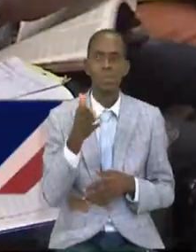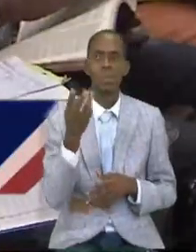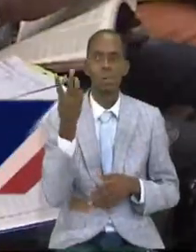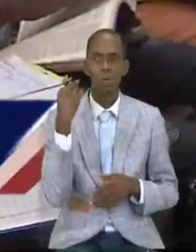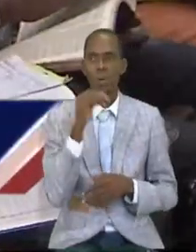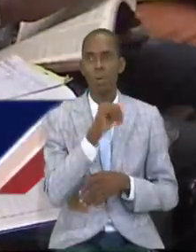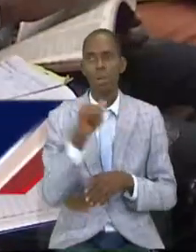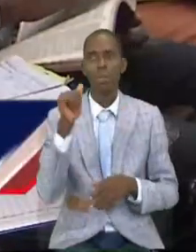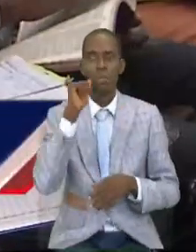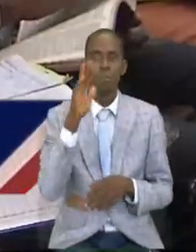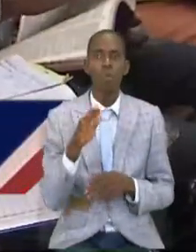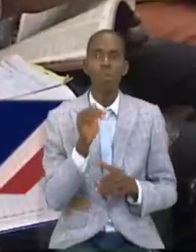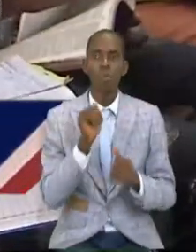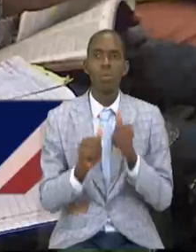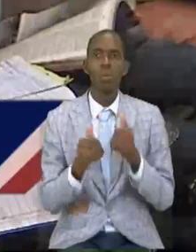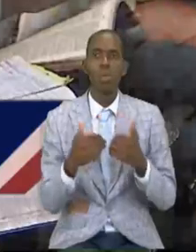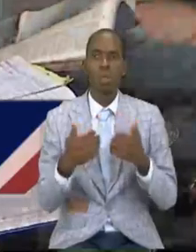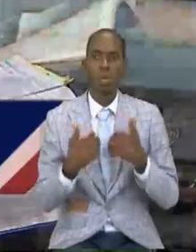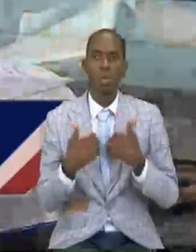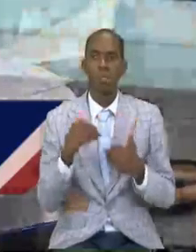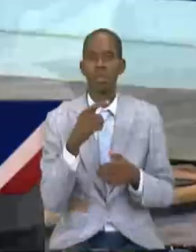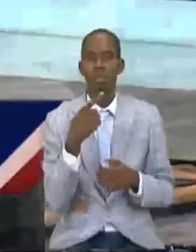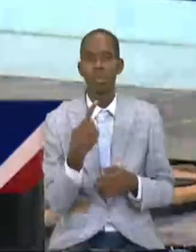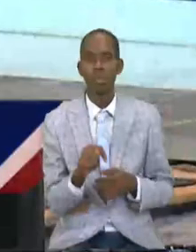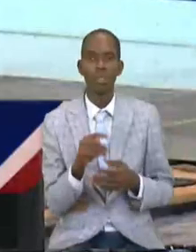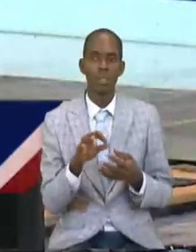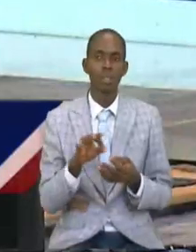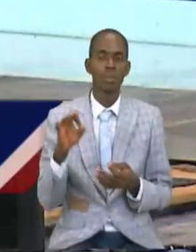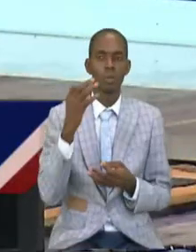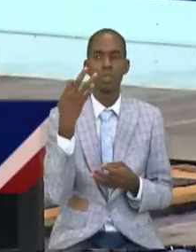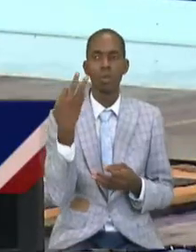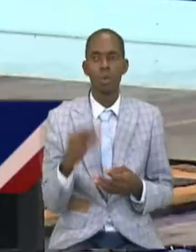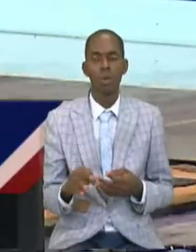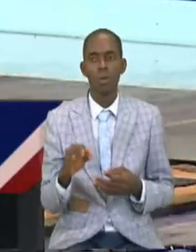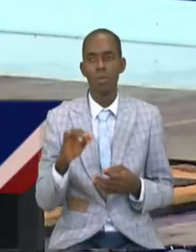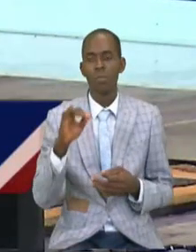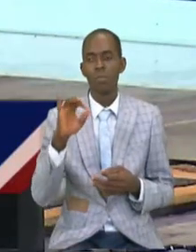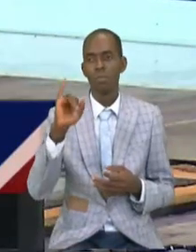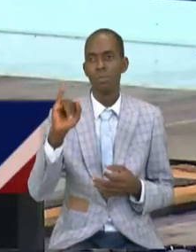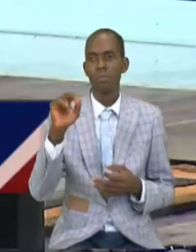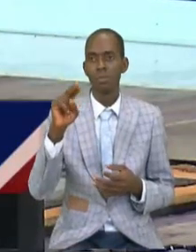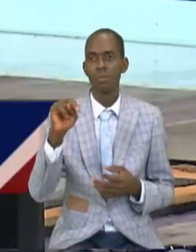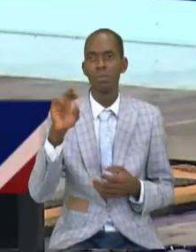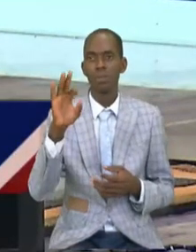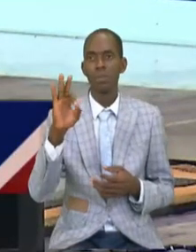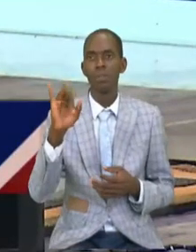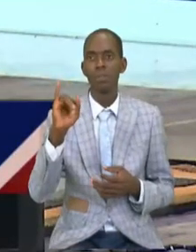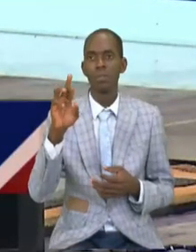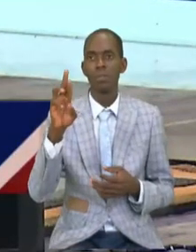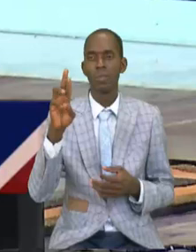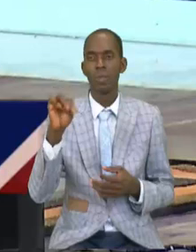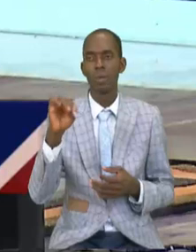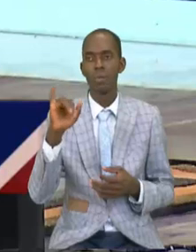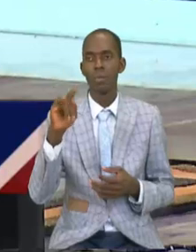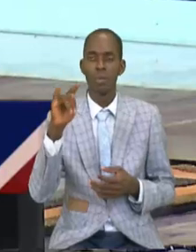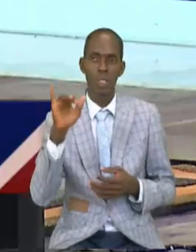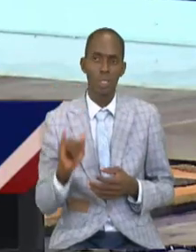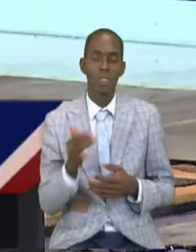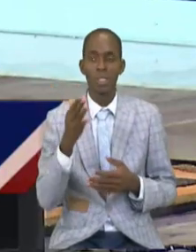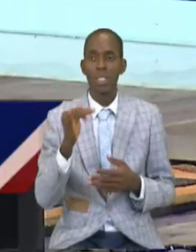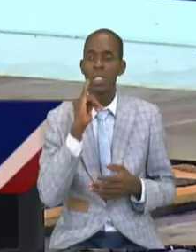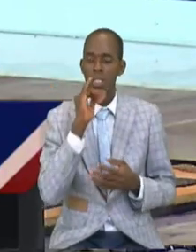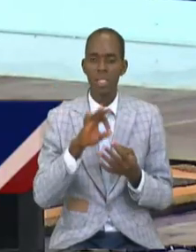Et voici, il y avait là une femme possédée d'un esprit qui la rendait infirme. Il y a